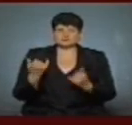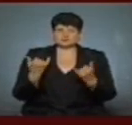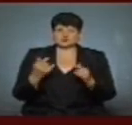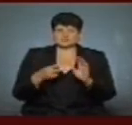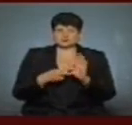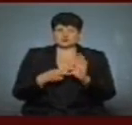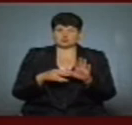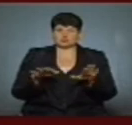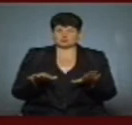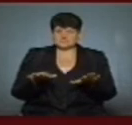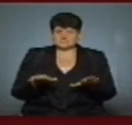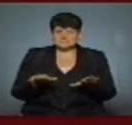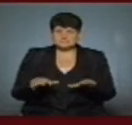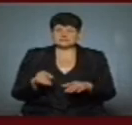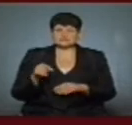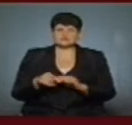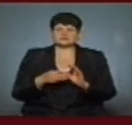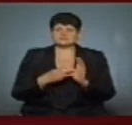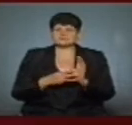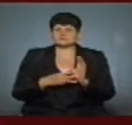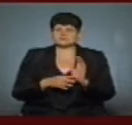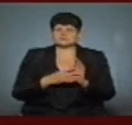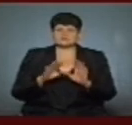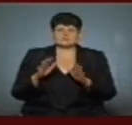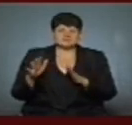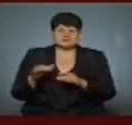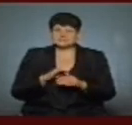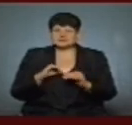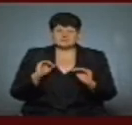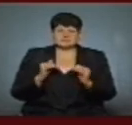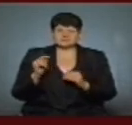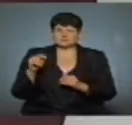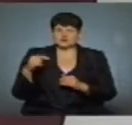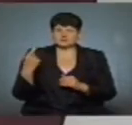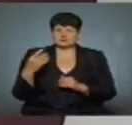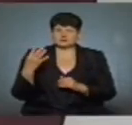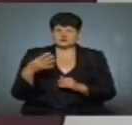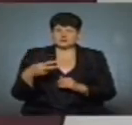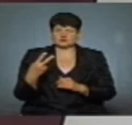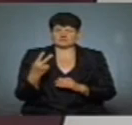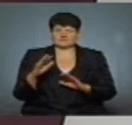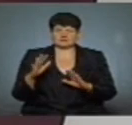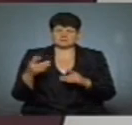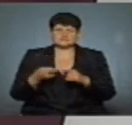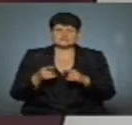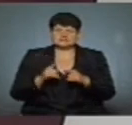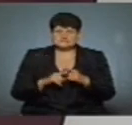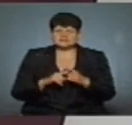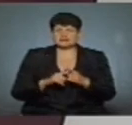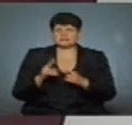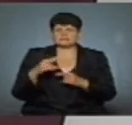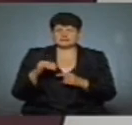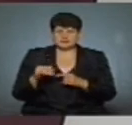на сьомому місці – 1089 випадків і найменше у Луганській області – 42 випадки. Це дані із